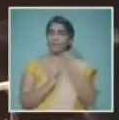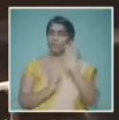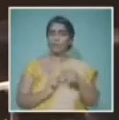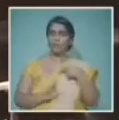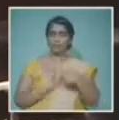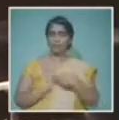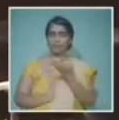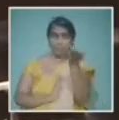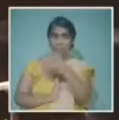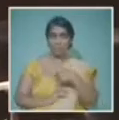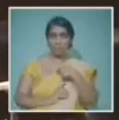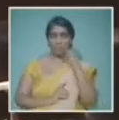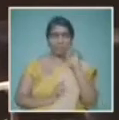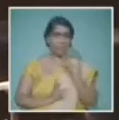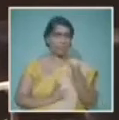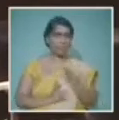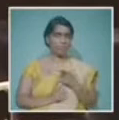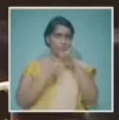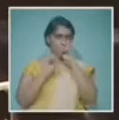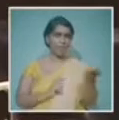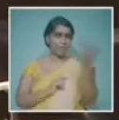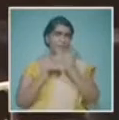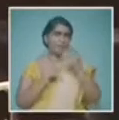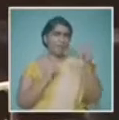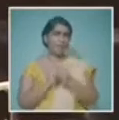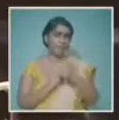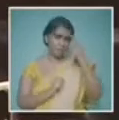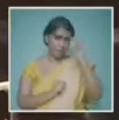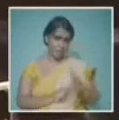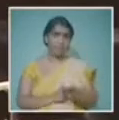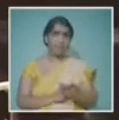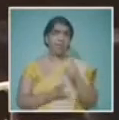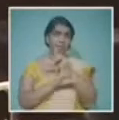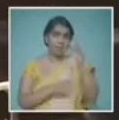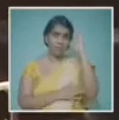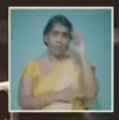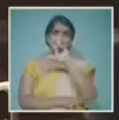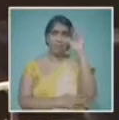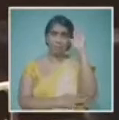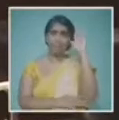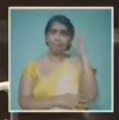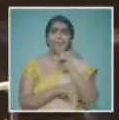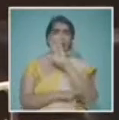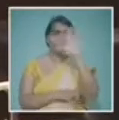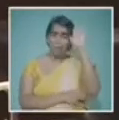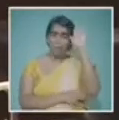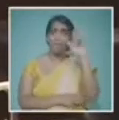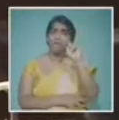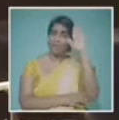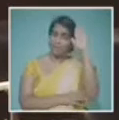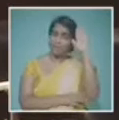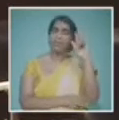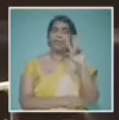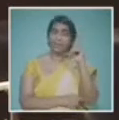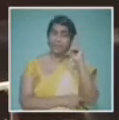වගේ කට්ටකින් බලාපොරොත්තු වෙන්න ඕනේ නැහැ. මේ වගේ කට්ටකින් ඉදිරි පිරවල් බලාපොරොත්තු වෙන මොනද 17ටත් අත උස්සන 18ටත් අත උස්සන 19ටත් අත උස්සන 20ටත් අත